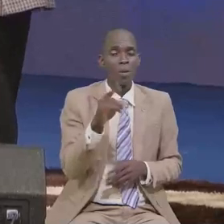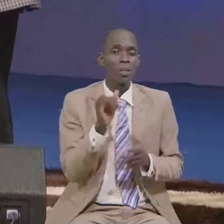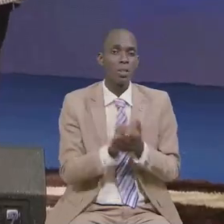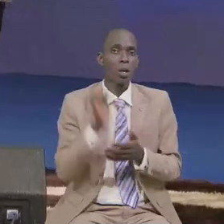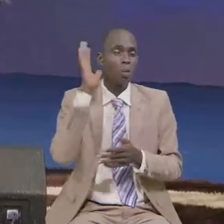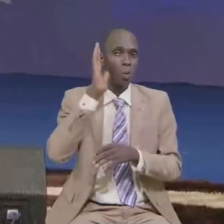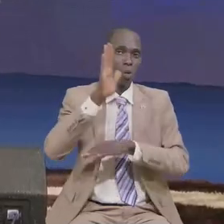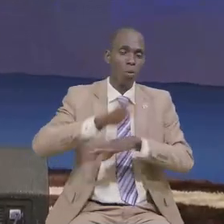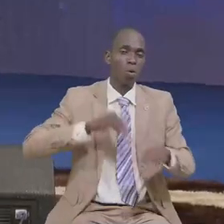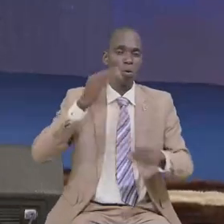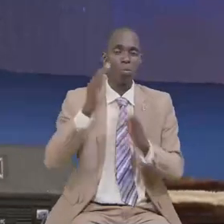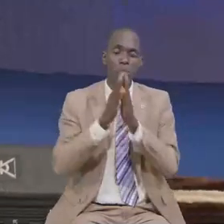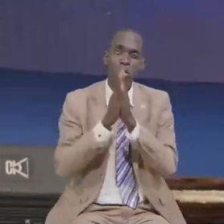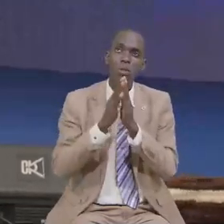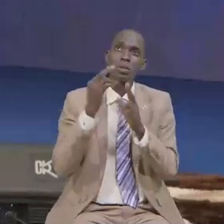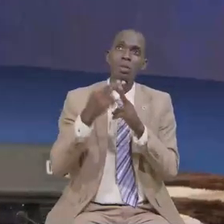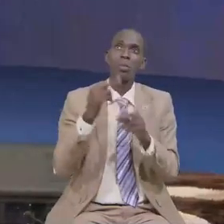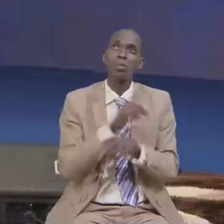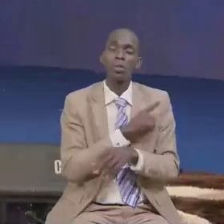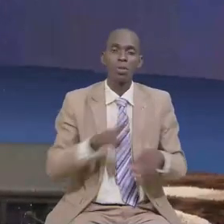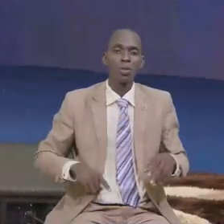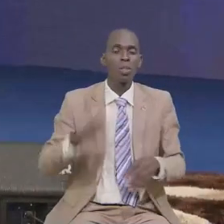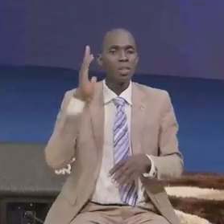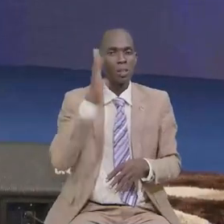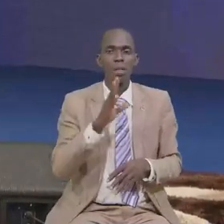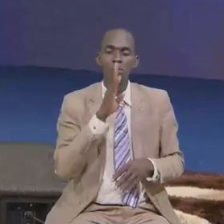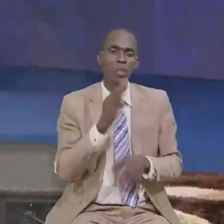Quiconque invoquera le nom du Seigneur sera sauvé.